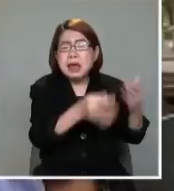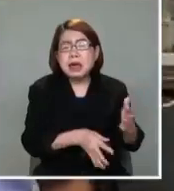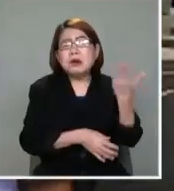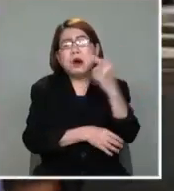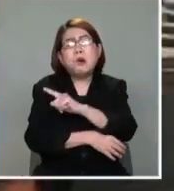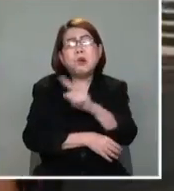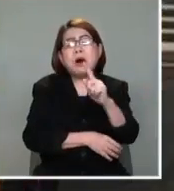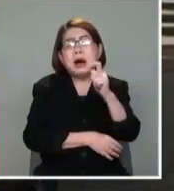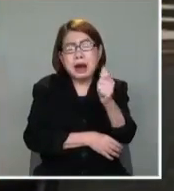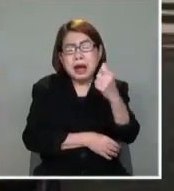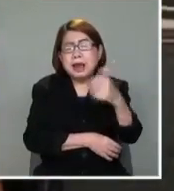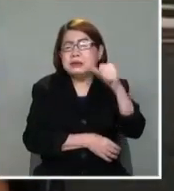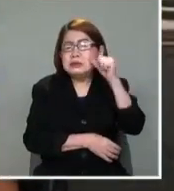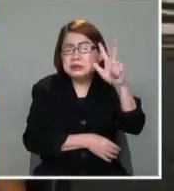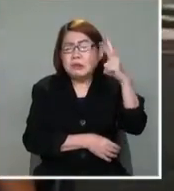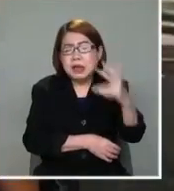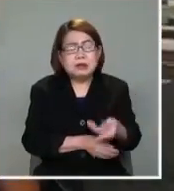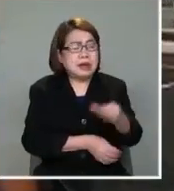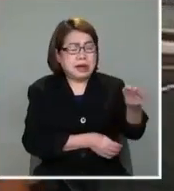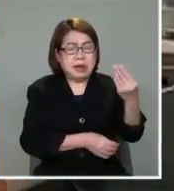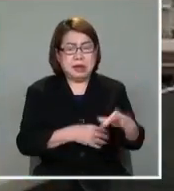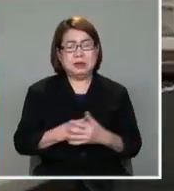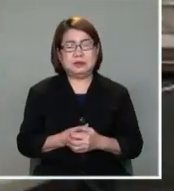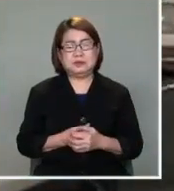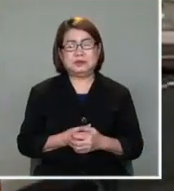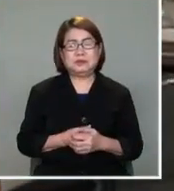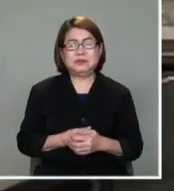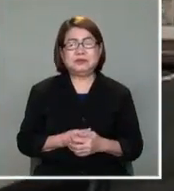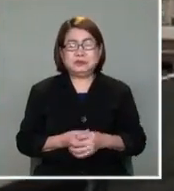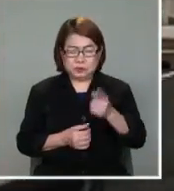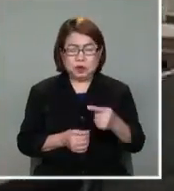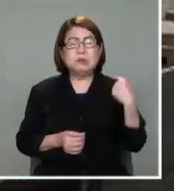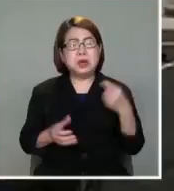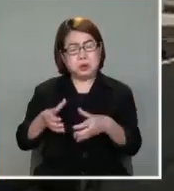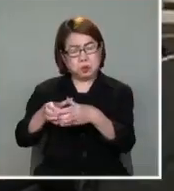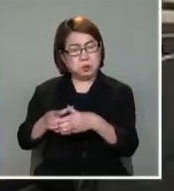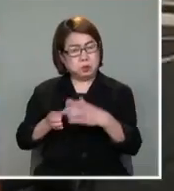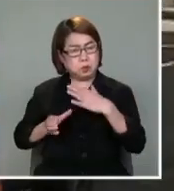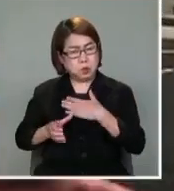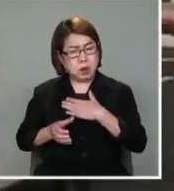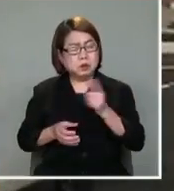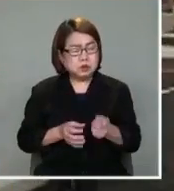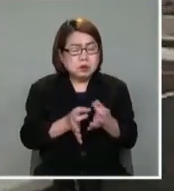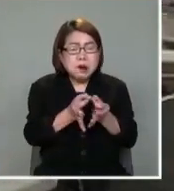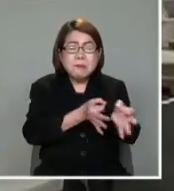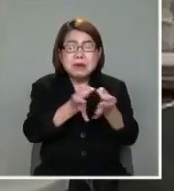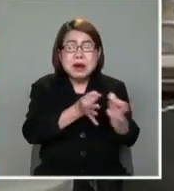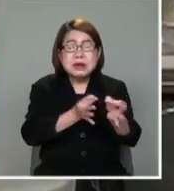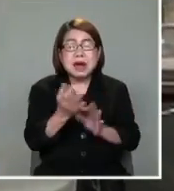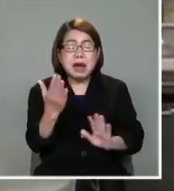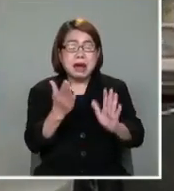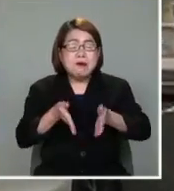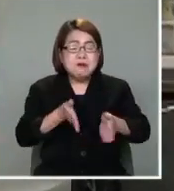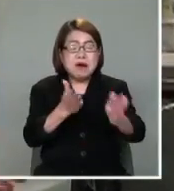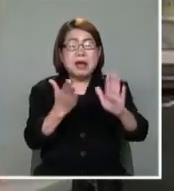ายเพราะสาธารณสุขก็เป็นเพียงหนึ่งขาใช่ไหมครับก็ต้องมีขาความมั่นคงขาฝ่ายปกครองต้อง